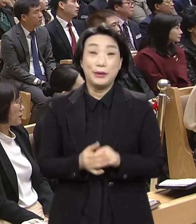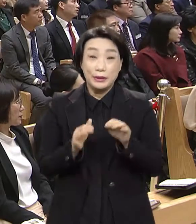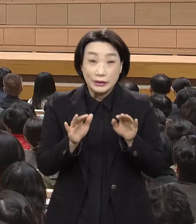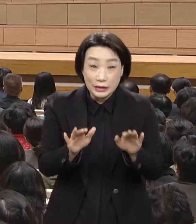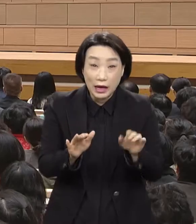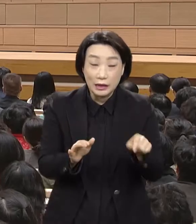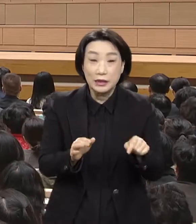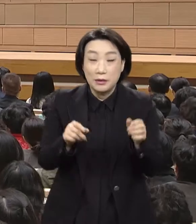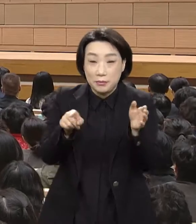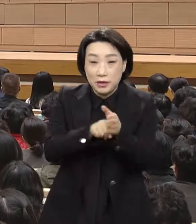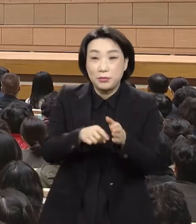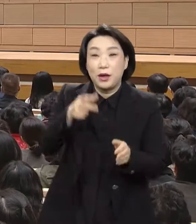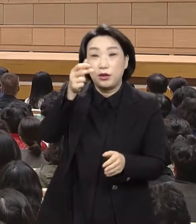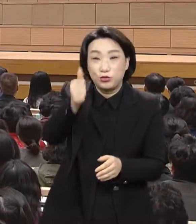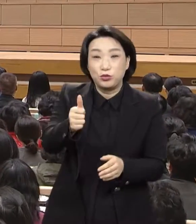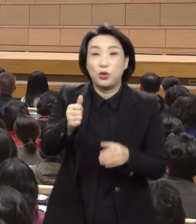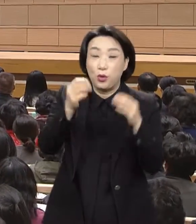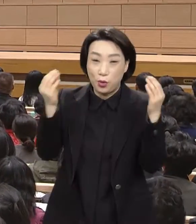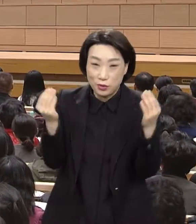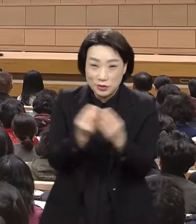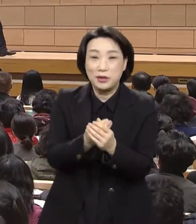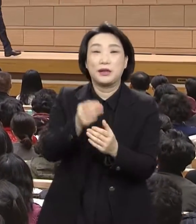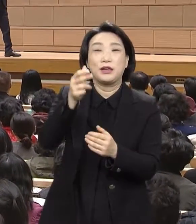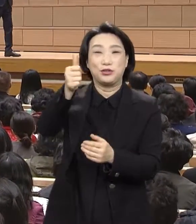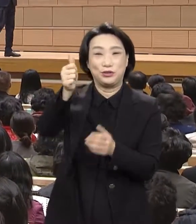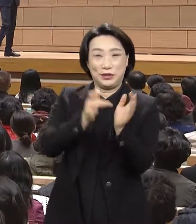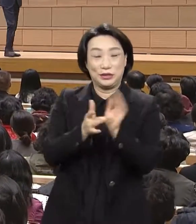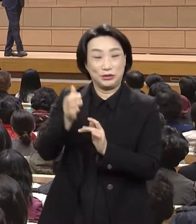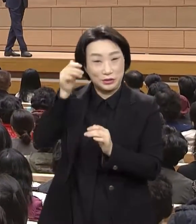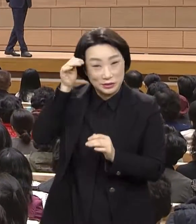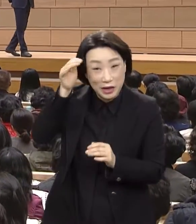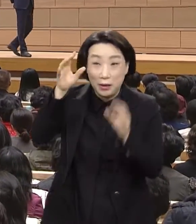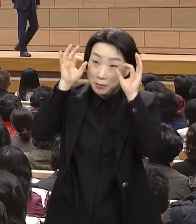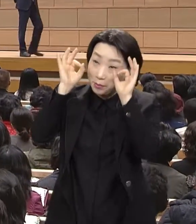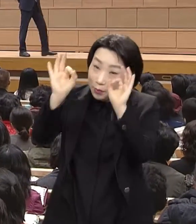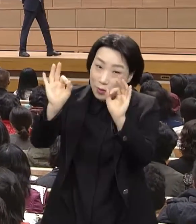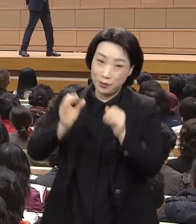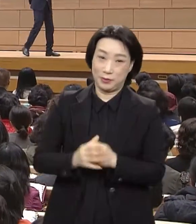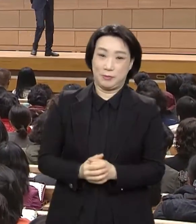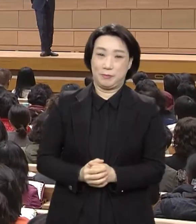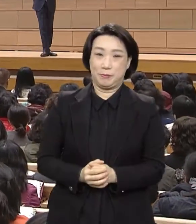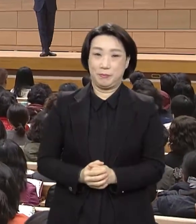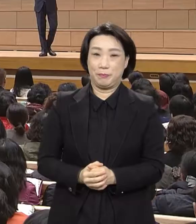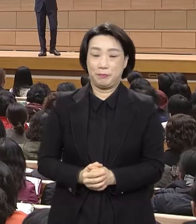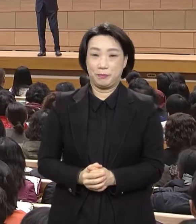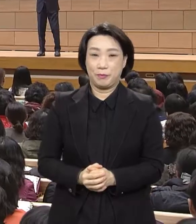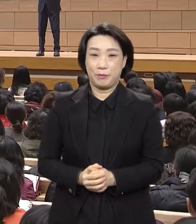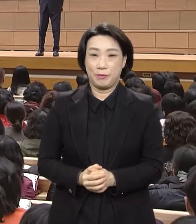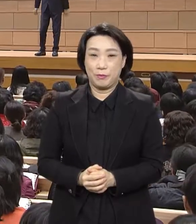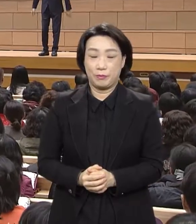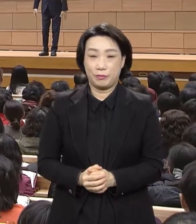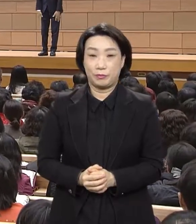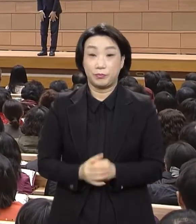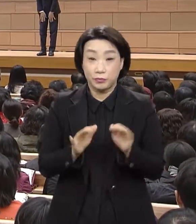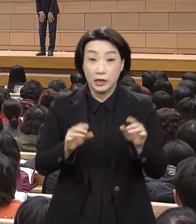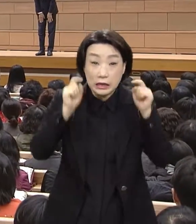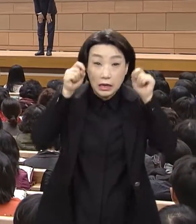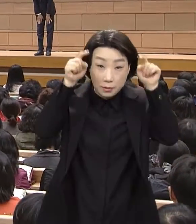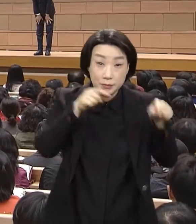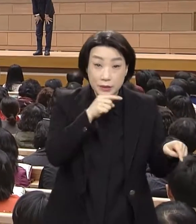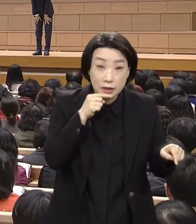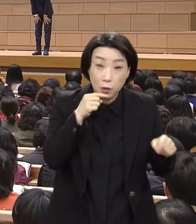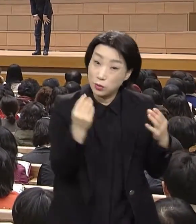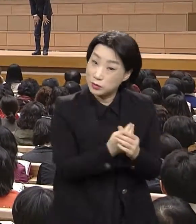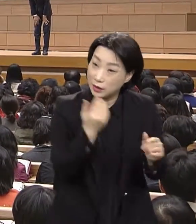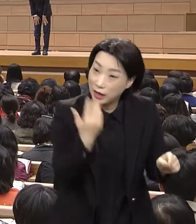그러니까 믿음의 주요 온전케 하시는 주 예수를 바라보라. 근데 양의 피가